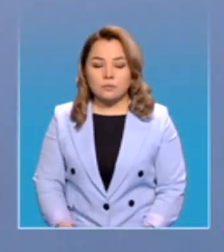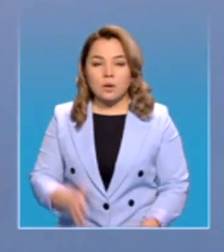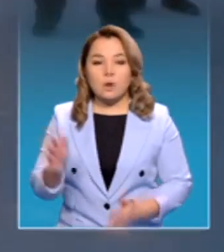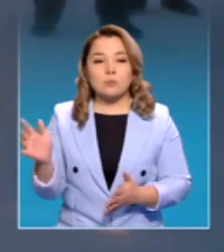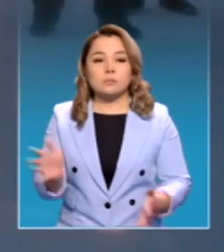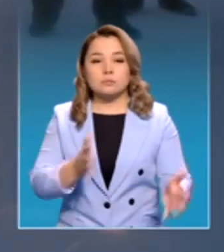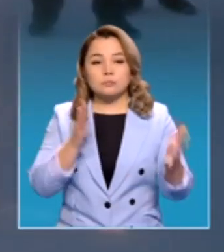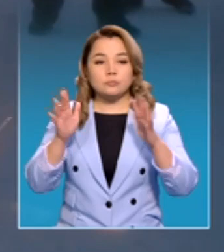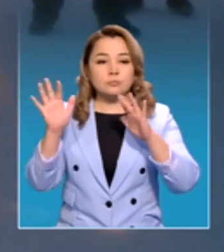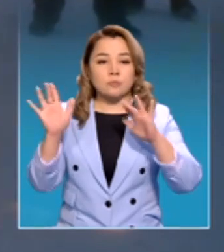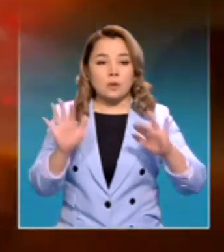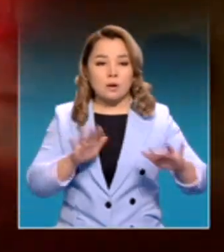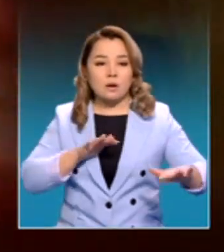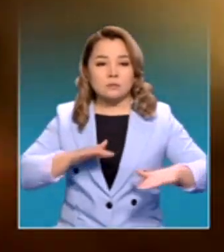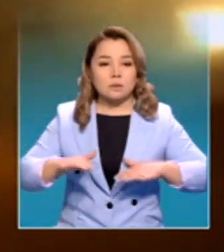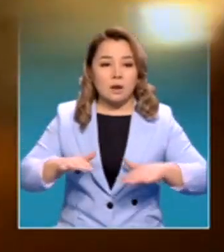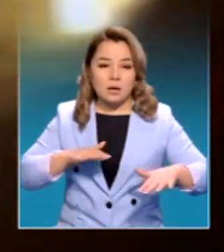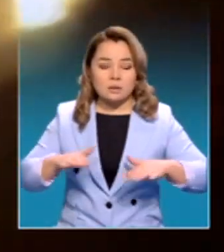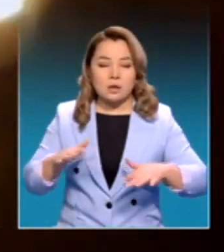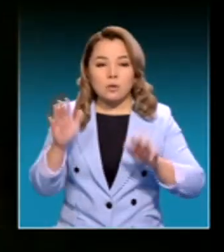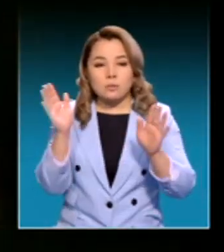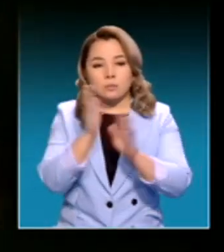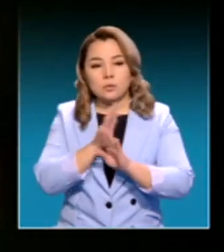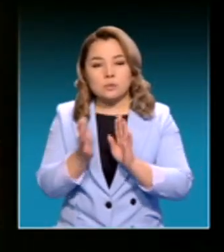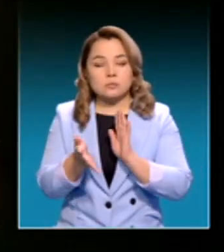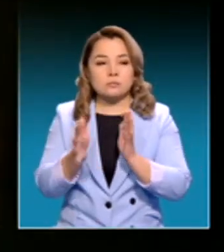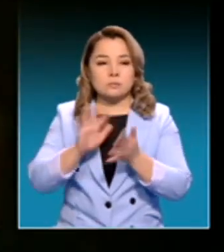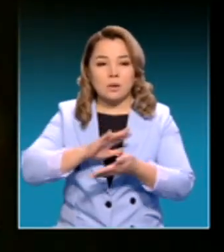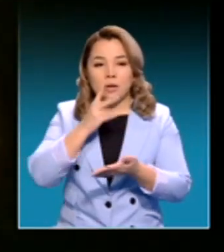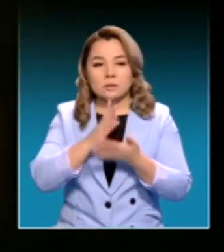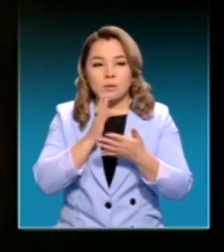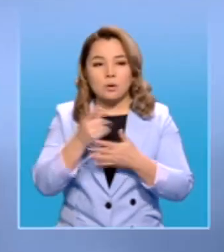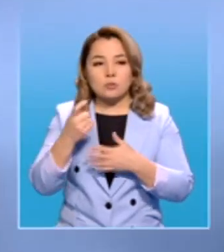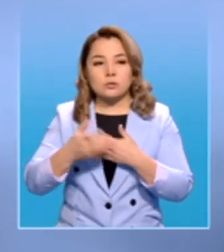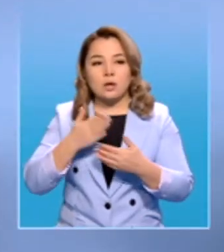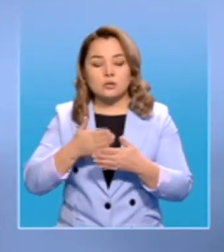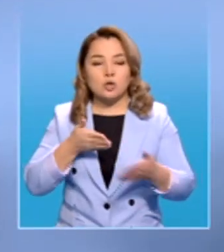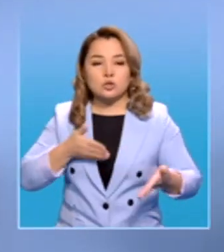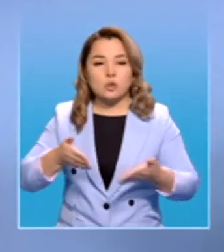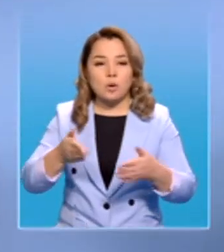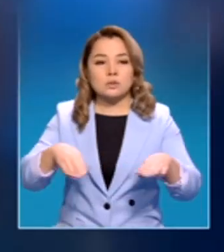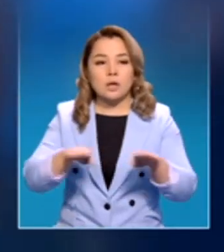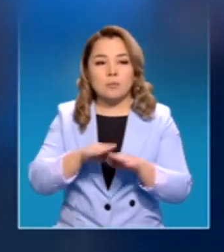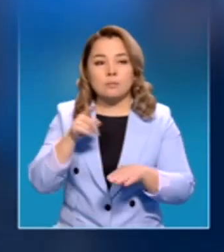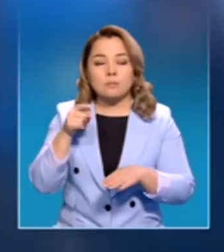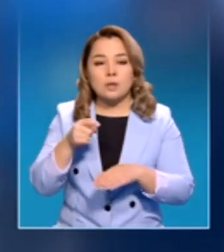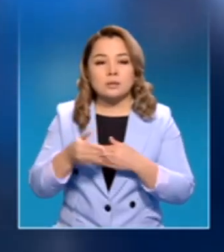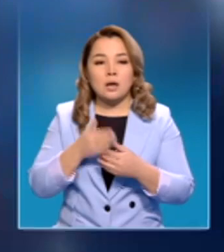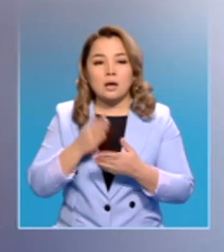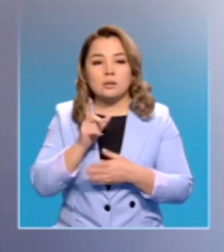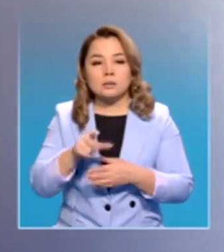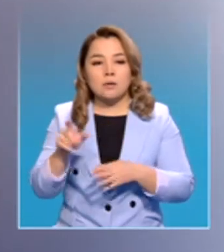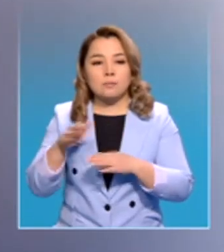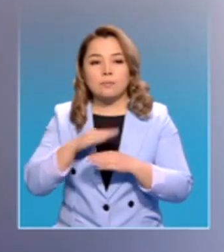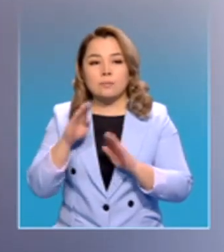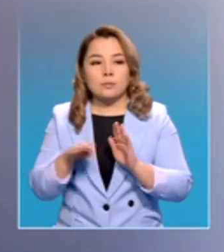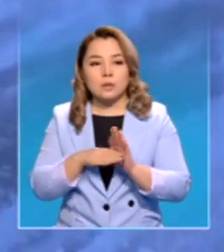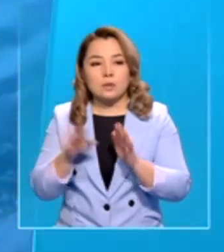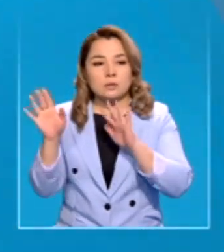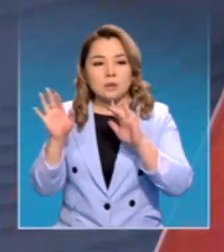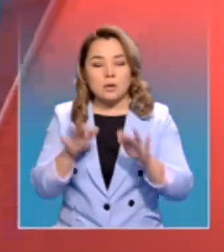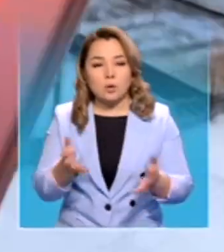Боран, қар, көктайғақ, елімізде күн райы құбылып тұр. 100-ден астам жол жабылды. Мыңдаған адам қар құрсауынан құтқарылды.